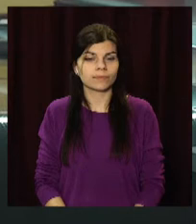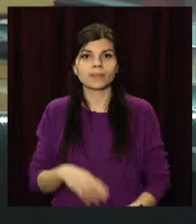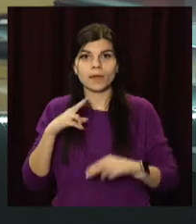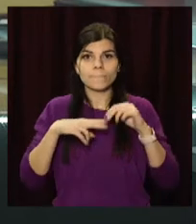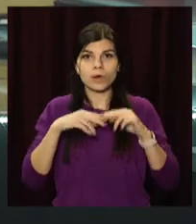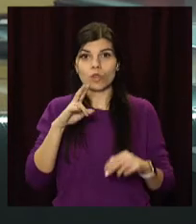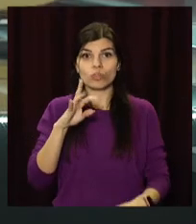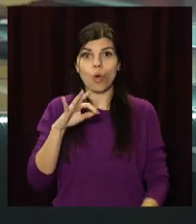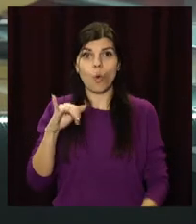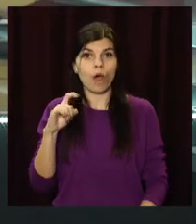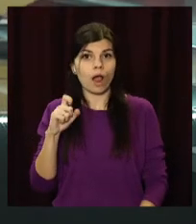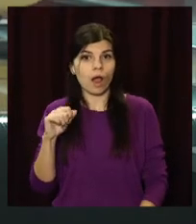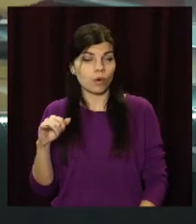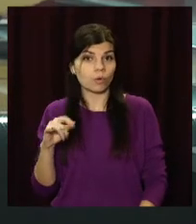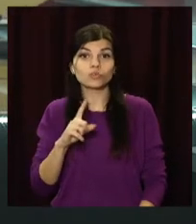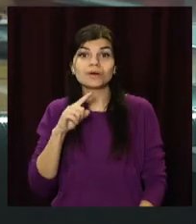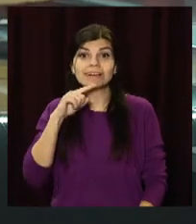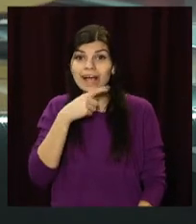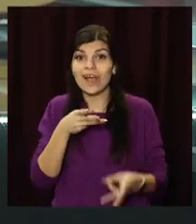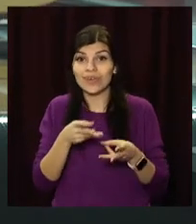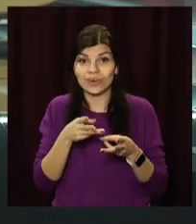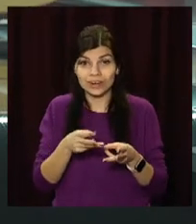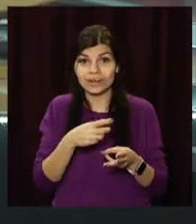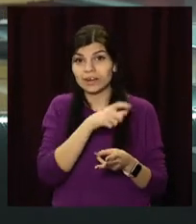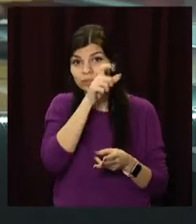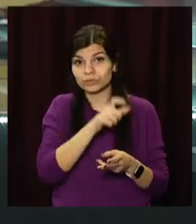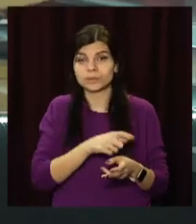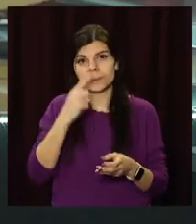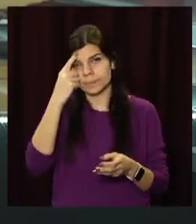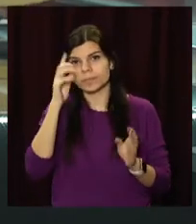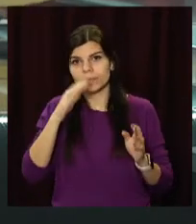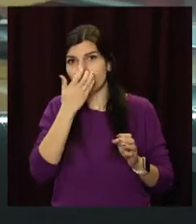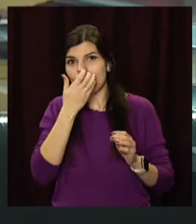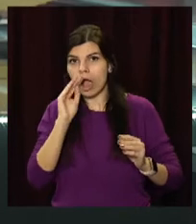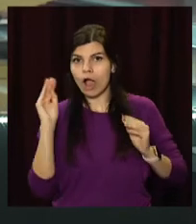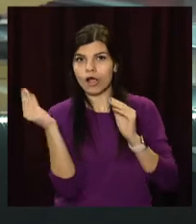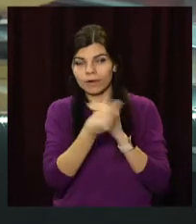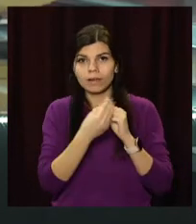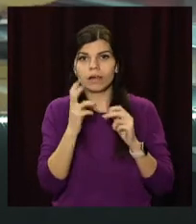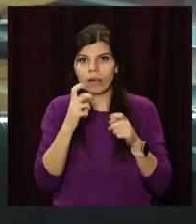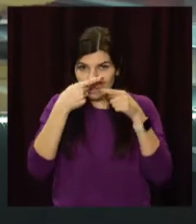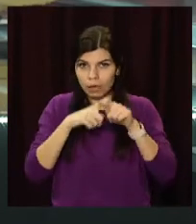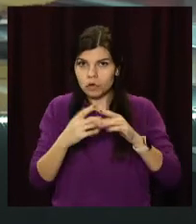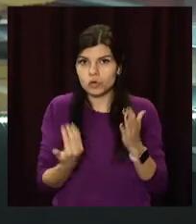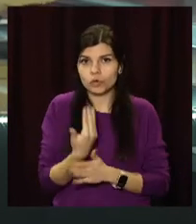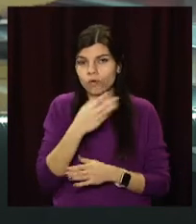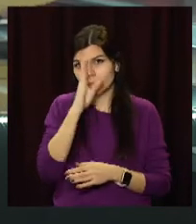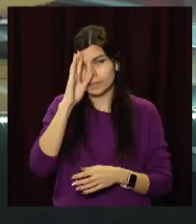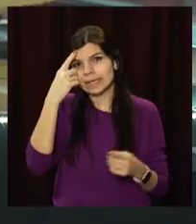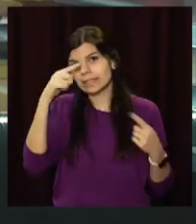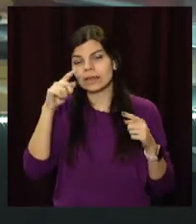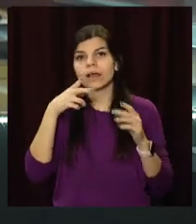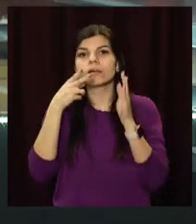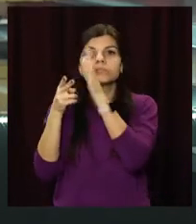Будівельне ноу-хау. Аби зекономити на опаленні, криворожанин Юрій Колесник утеплив помешкання за новою технологією. Ідею, каже чоловік, запозичив